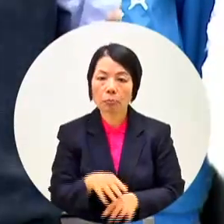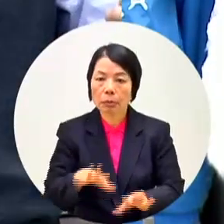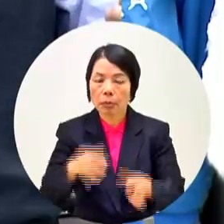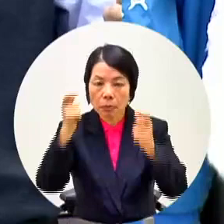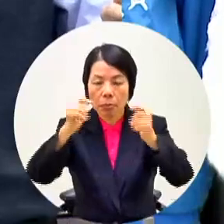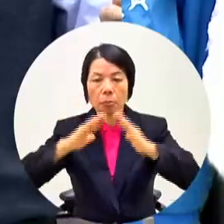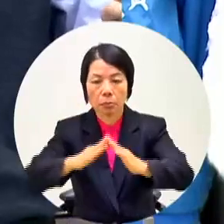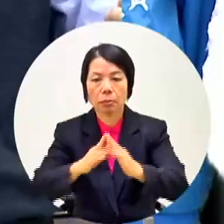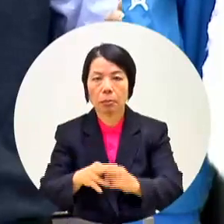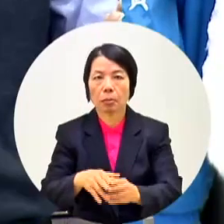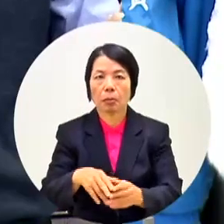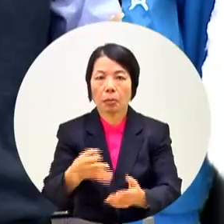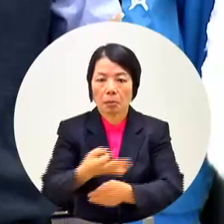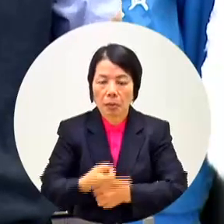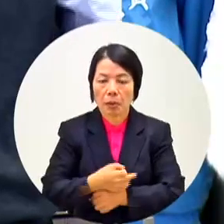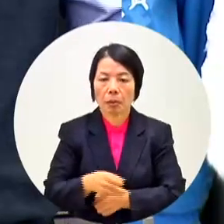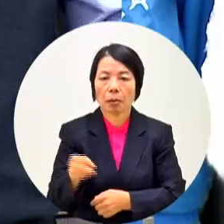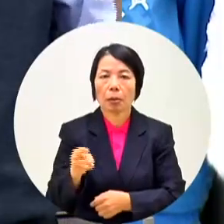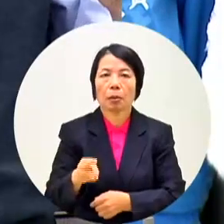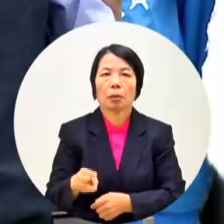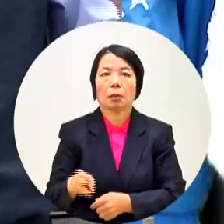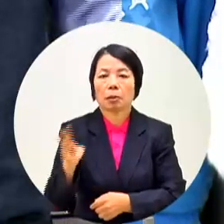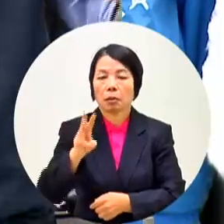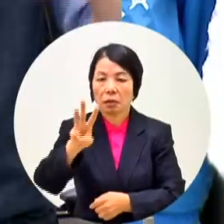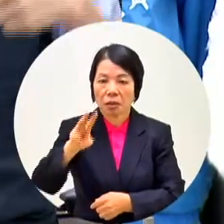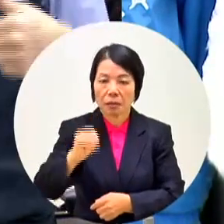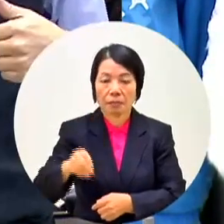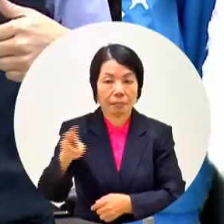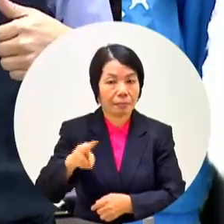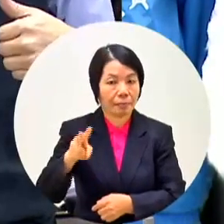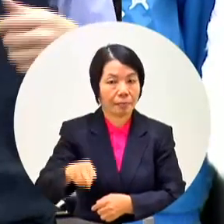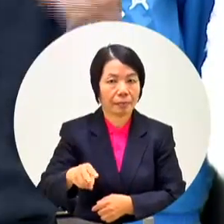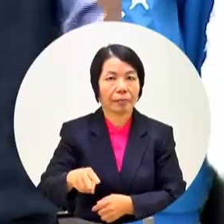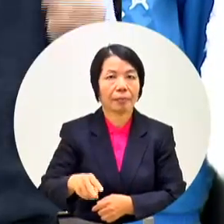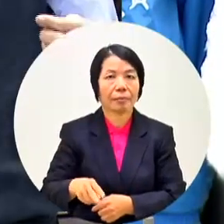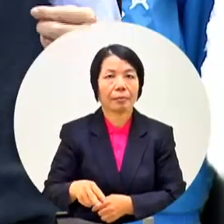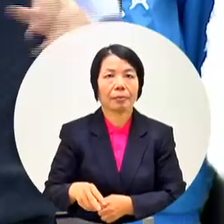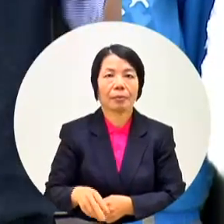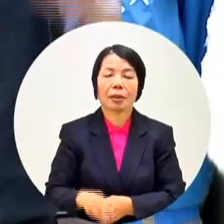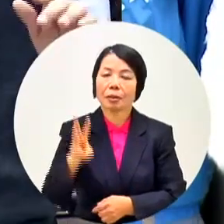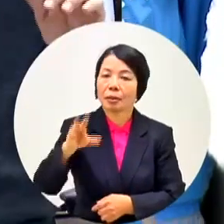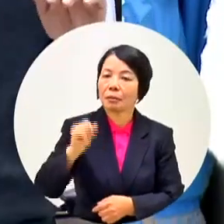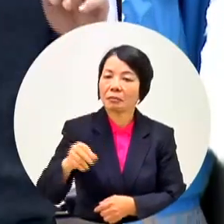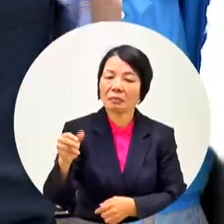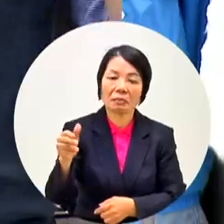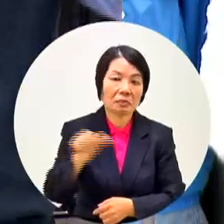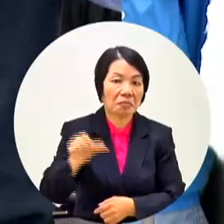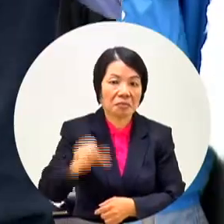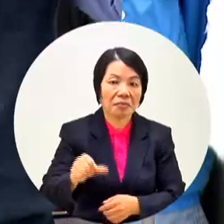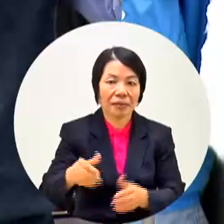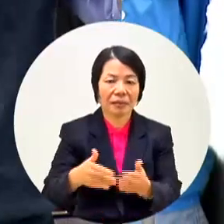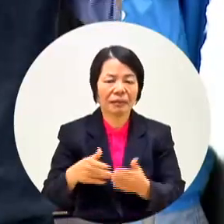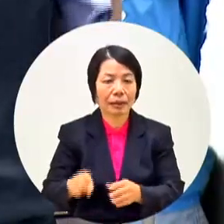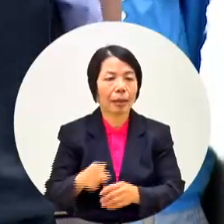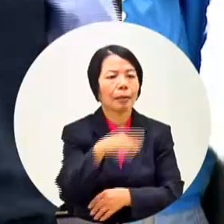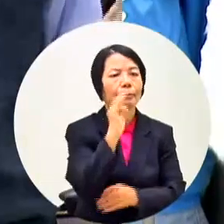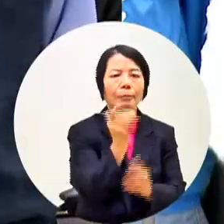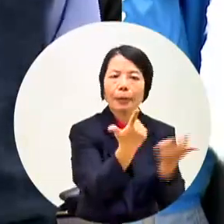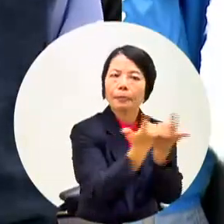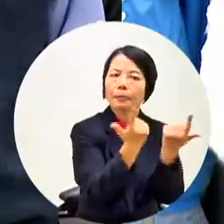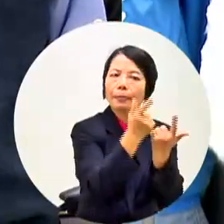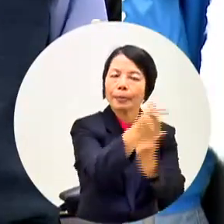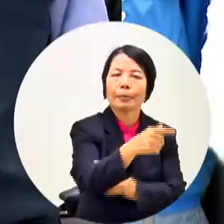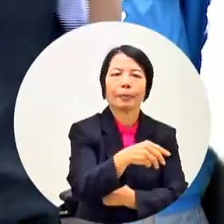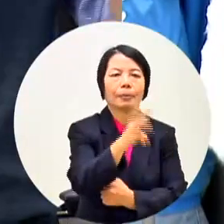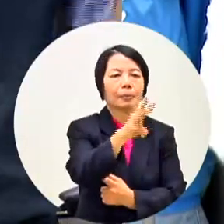差2000块，那你就不要待台北，你就回高雄，才2000块，不，未来的视野发展不一